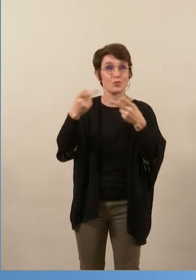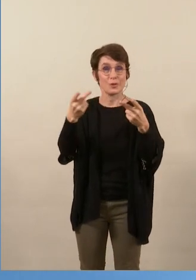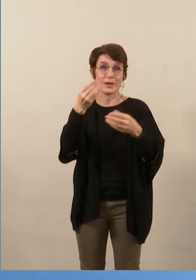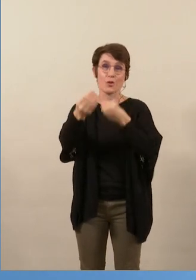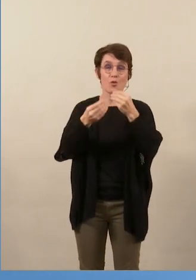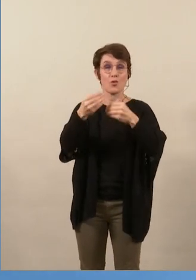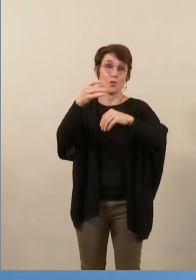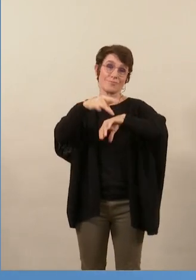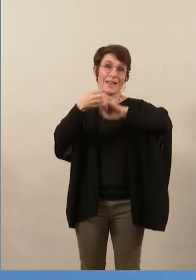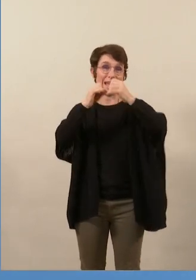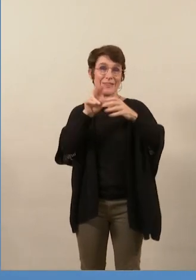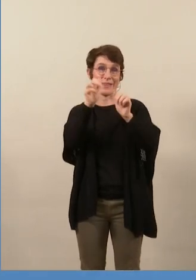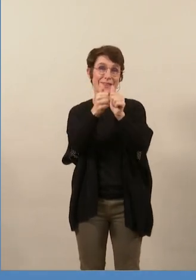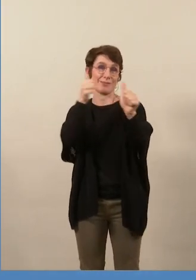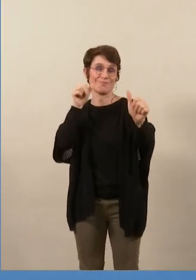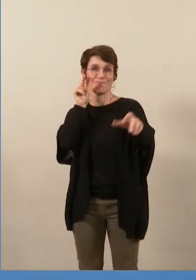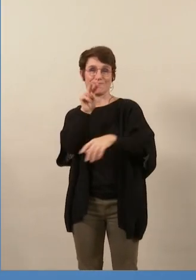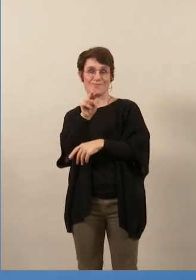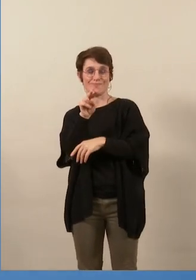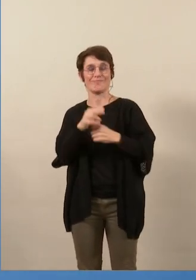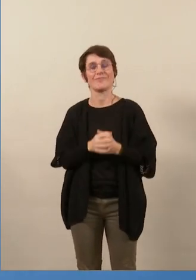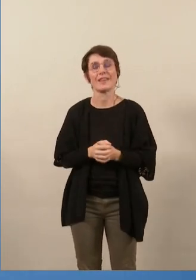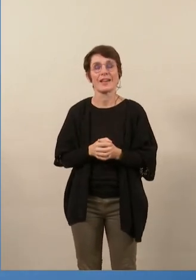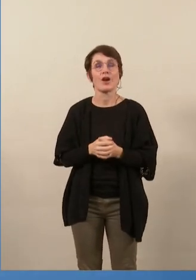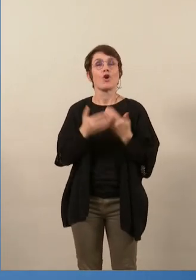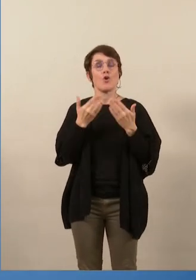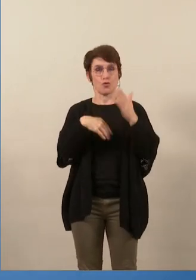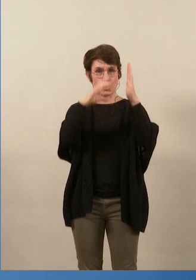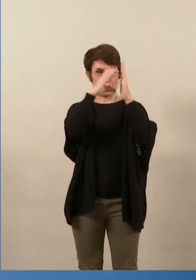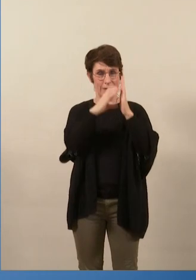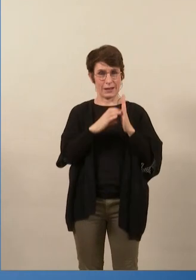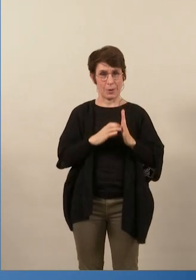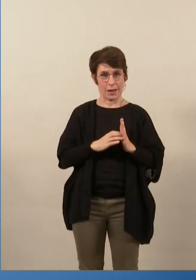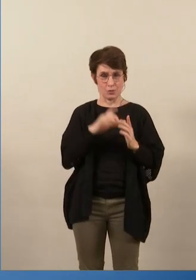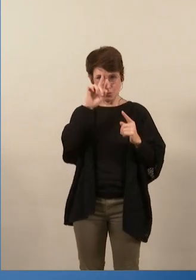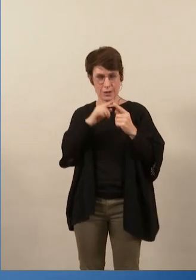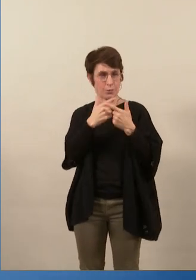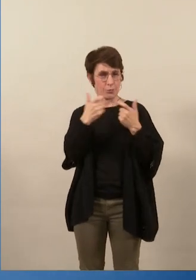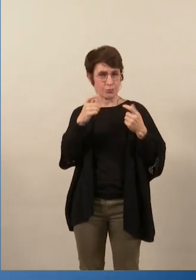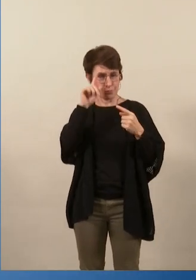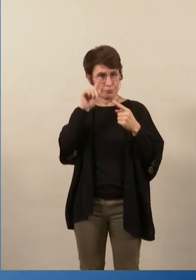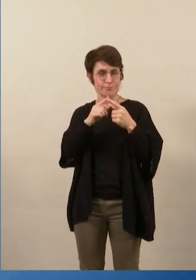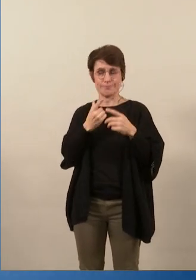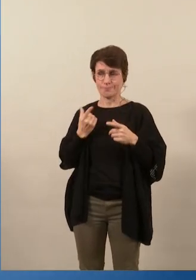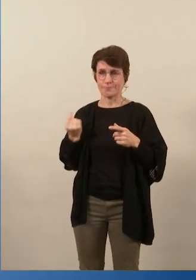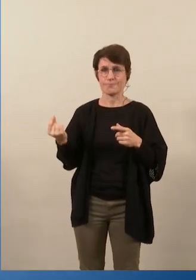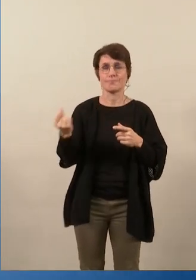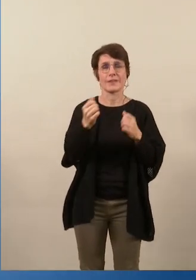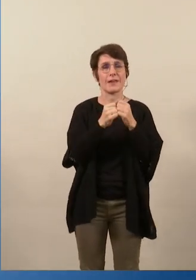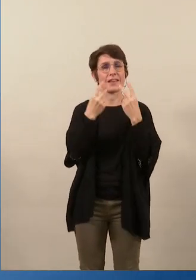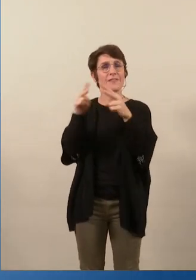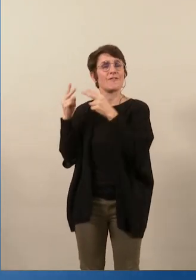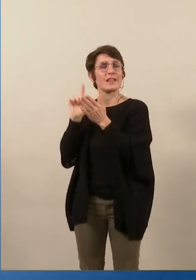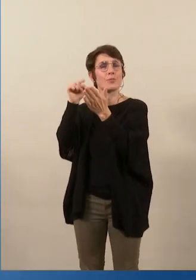sur Internet plusieurs délibérations touchent aujourd'hui nos coopérations avec les villes de bethlém et en